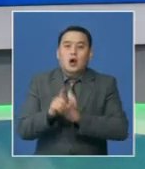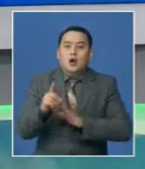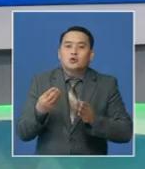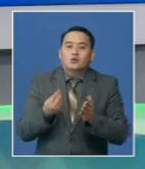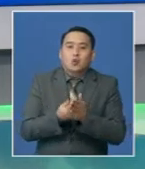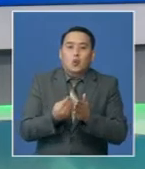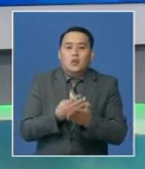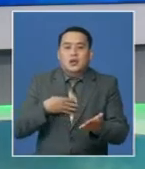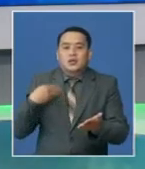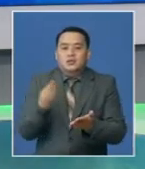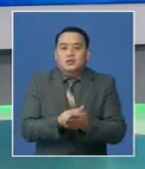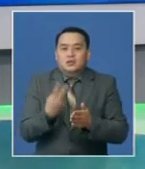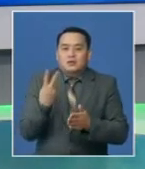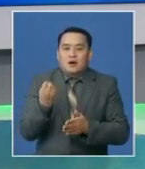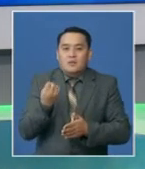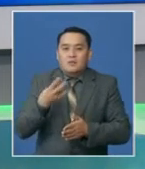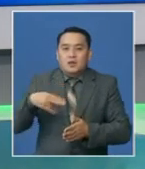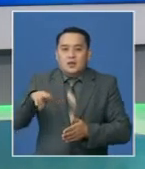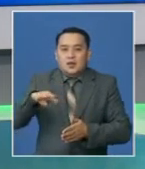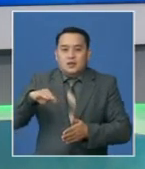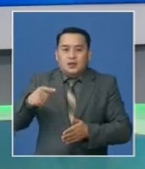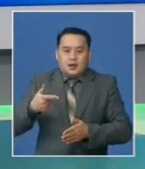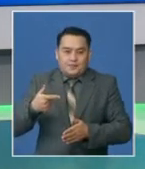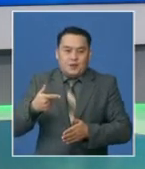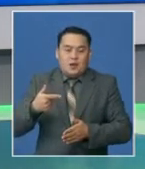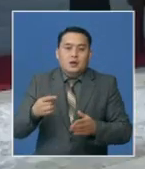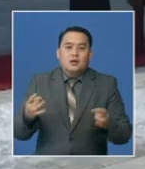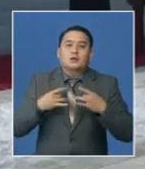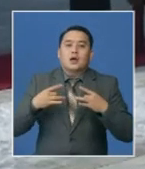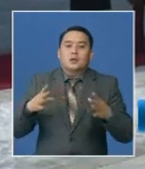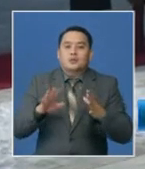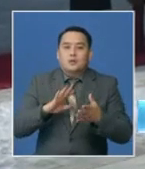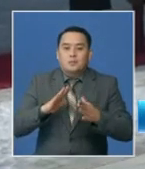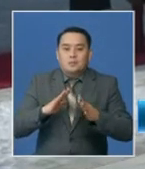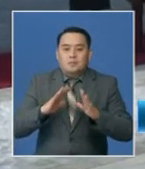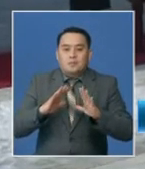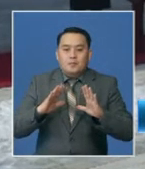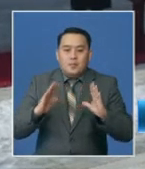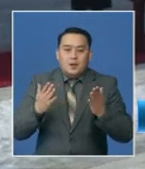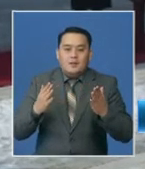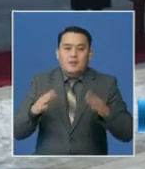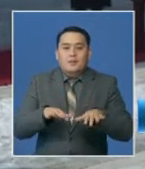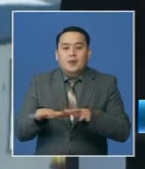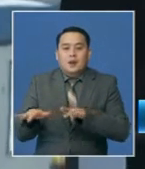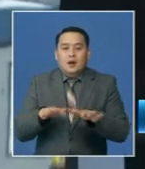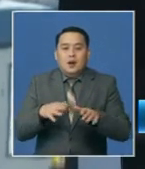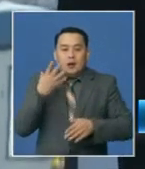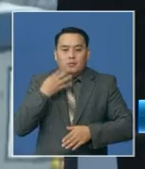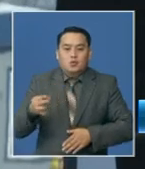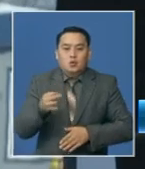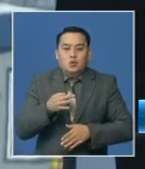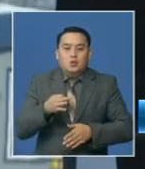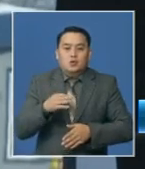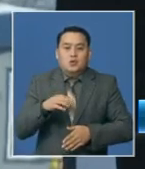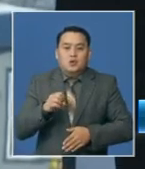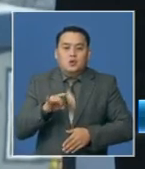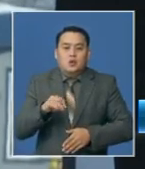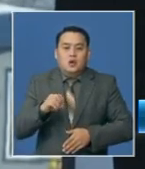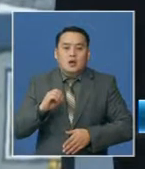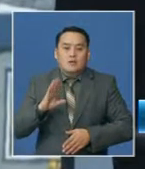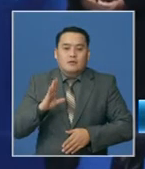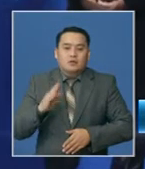сумма инвестиций – 2,5 миллиарда тенге. На торжественном мероприятии заместитель акима Алматинской области Серик Турдалеев